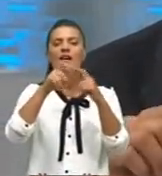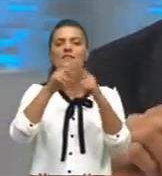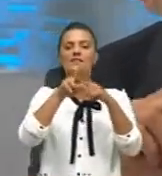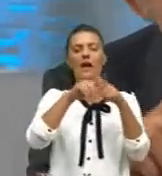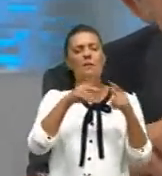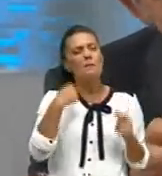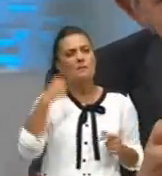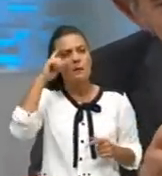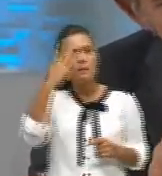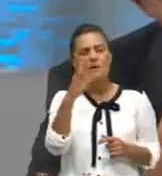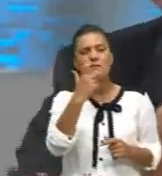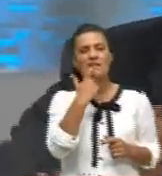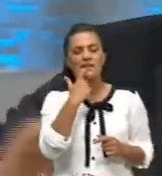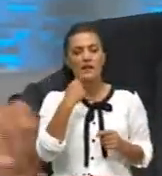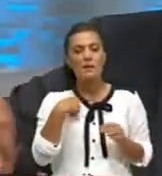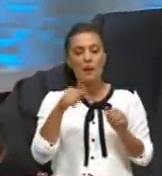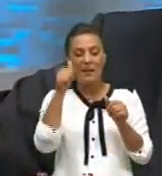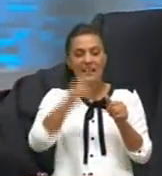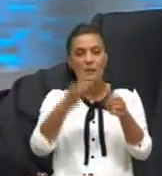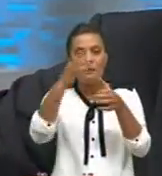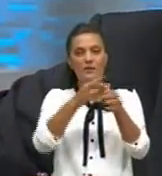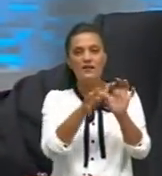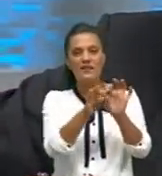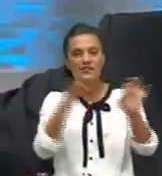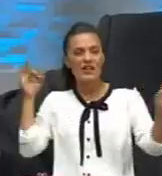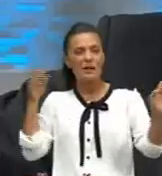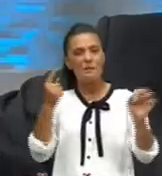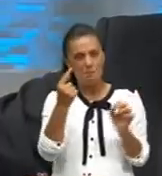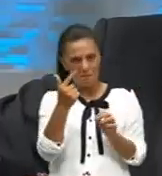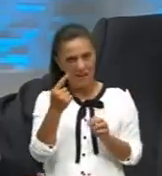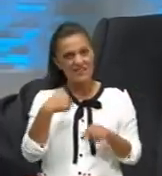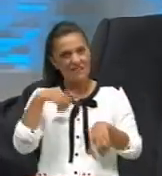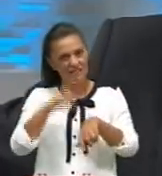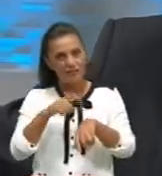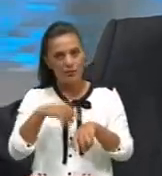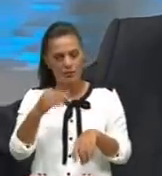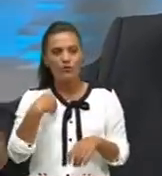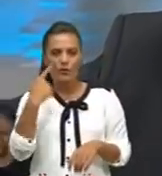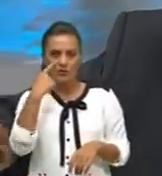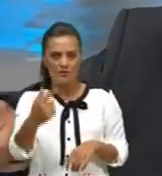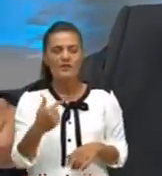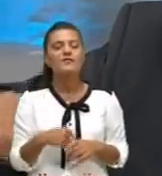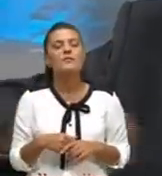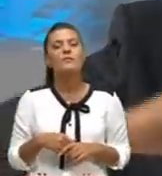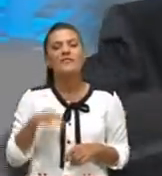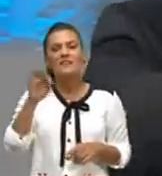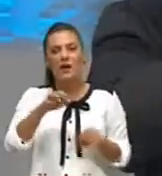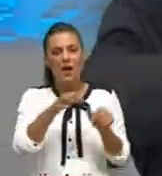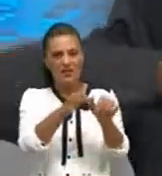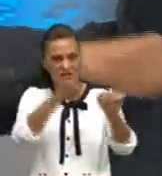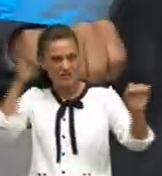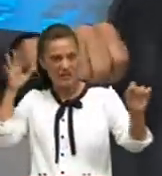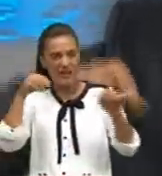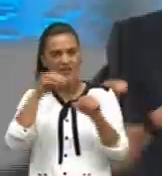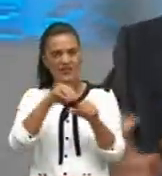yıldır baş parmaklarıyla çekerler. Şu şekilde. Birazdan vaktimiz olursa tamam, göstereceğim. Göstereceksiniz. Şimdi bakın mi? Şu tamam. Şekilde